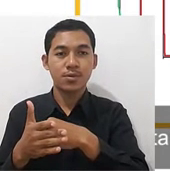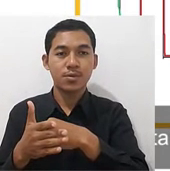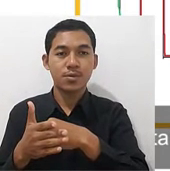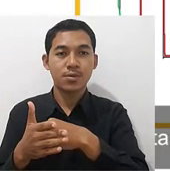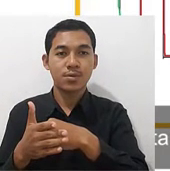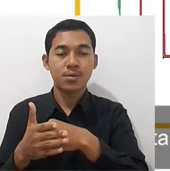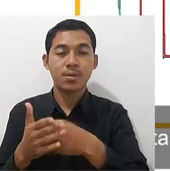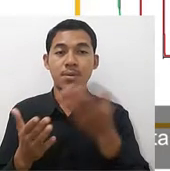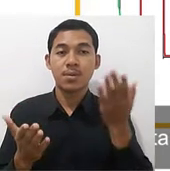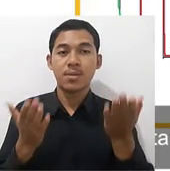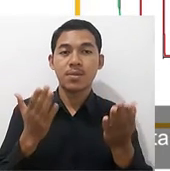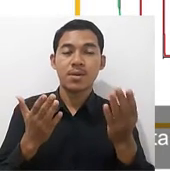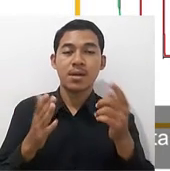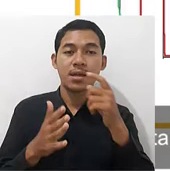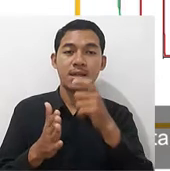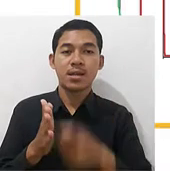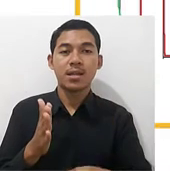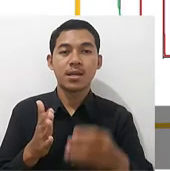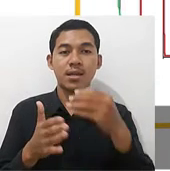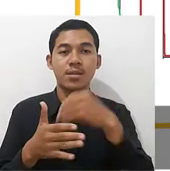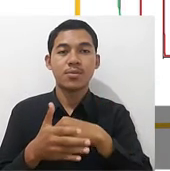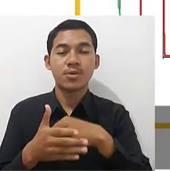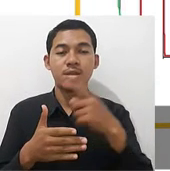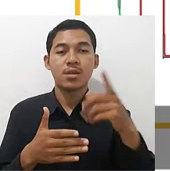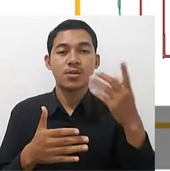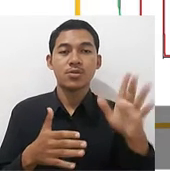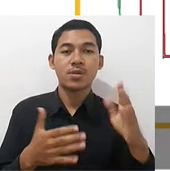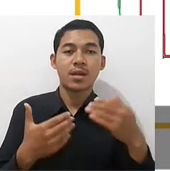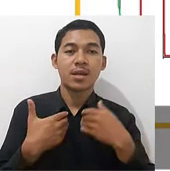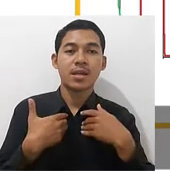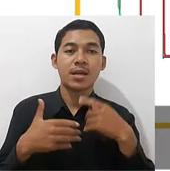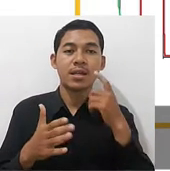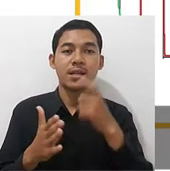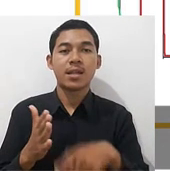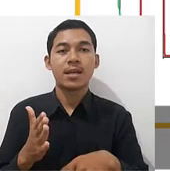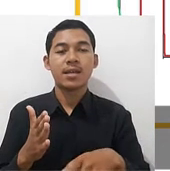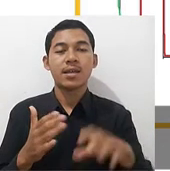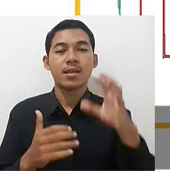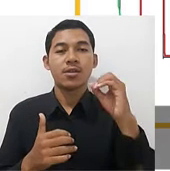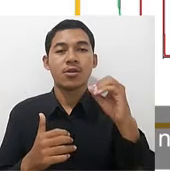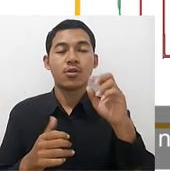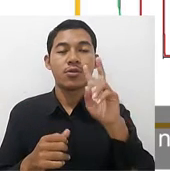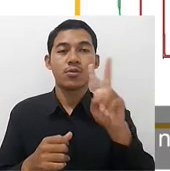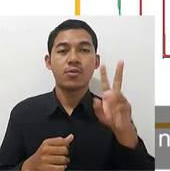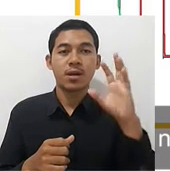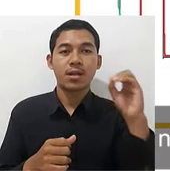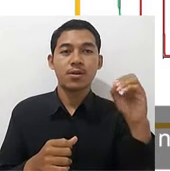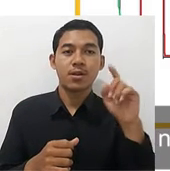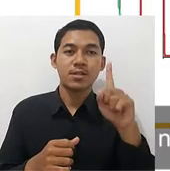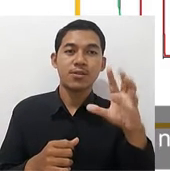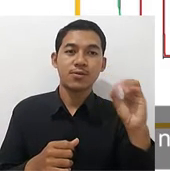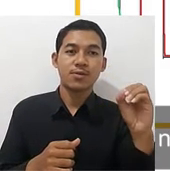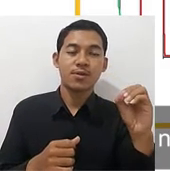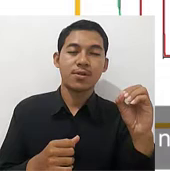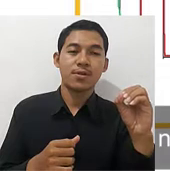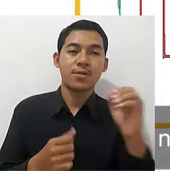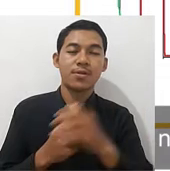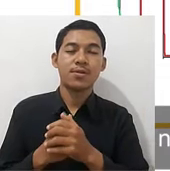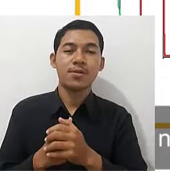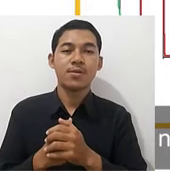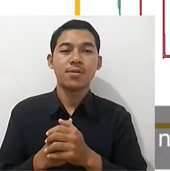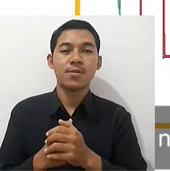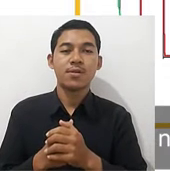tanpa kita mempertimbangkan nilai inputnya yang masuk, dia aja udah ada nilai nol nih. Ini udah ada dua nol, ini ada satu nol, satu nol. Berarti